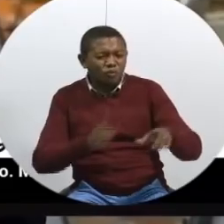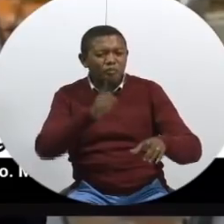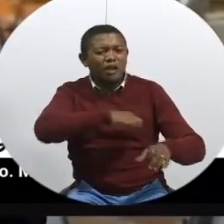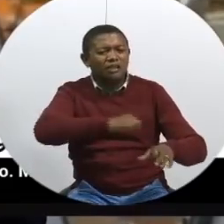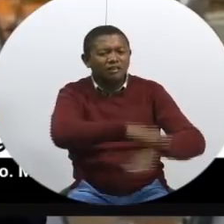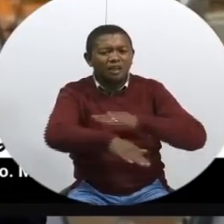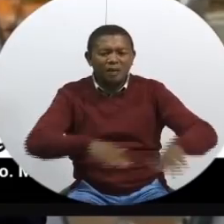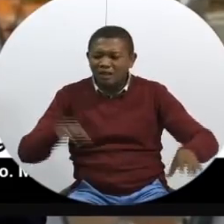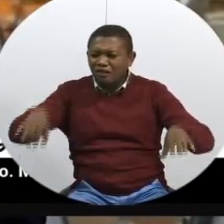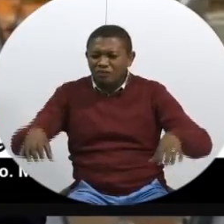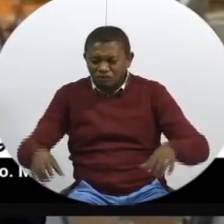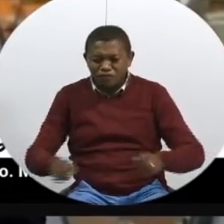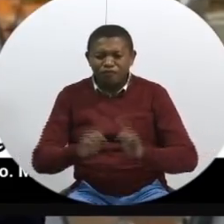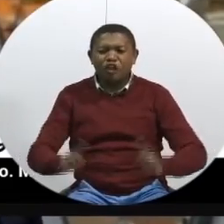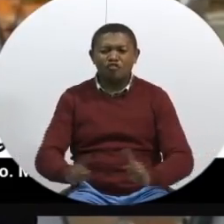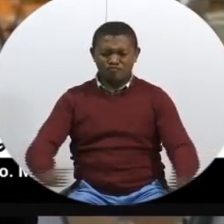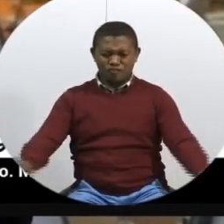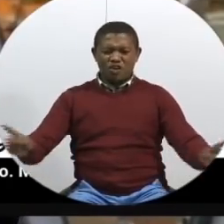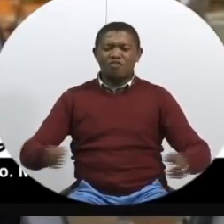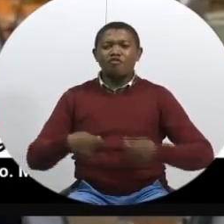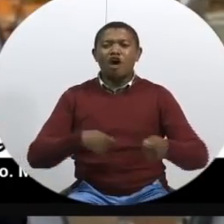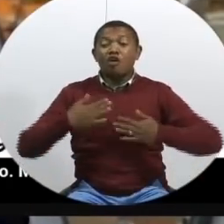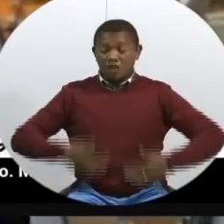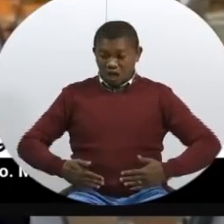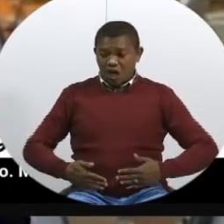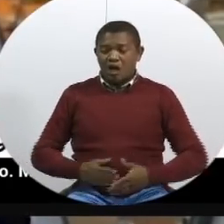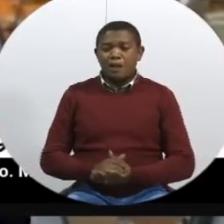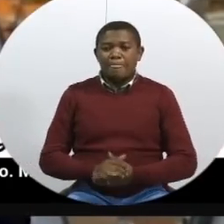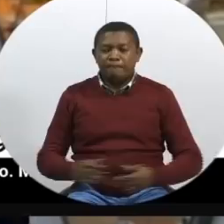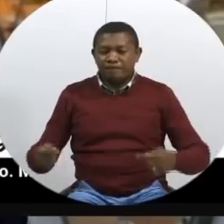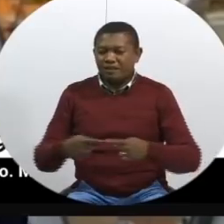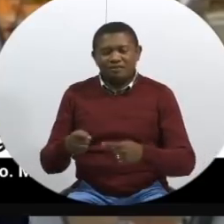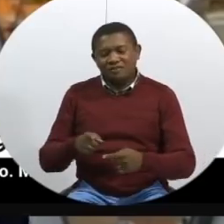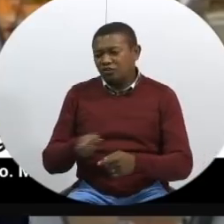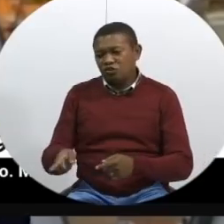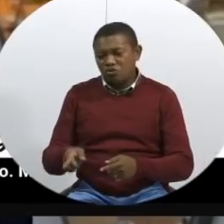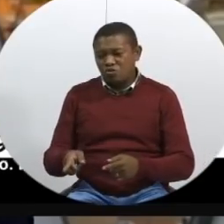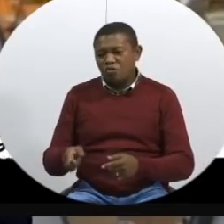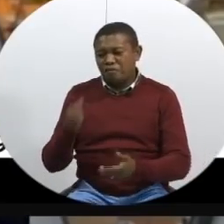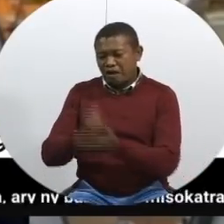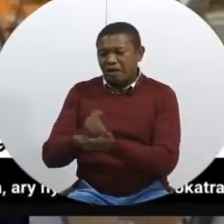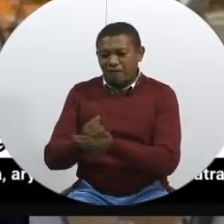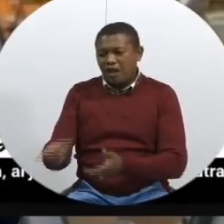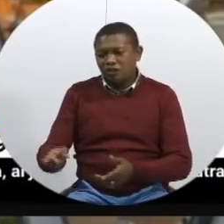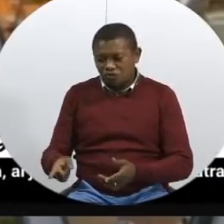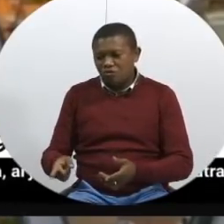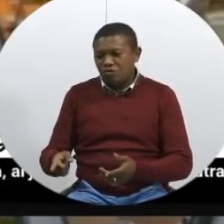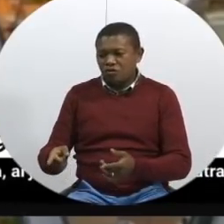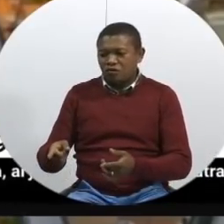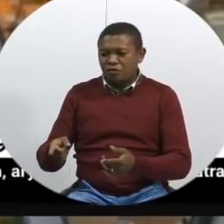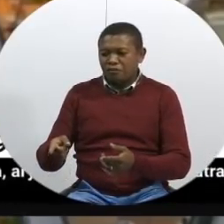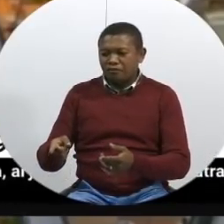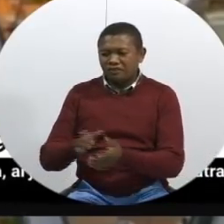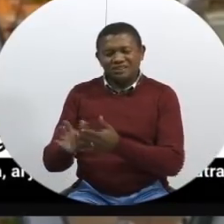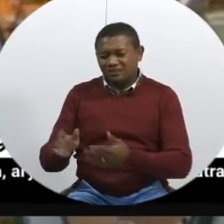hampitoviny zany. Tsy fidiny an'ireny olo ireny matoa ireny a manao an'izany asa zany, mamelibady aman-janaka, ary tsy mitovy